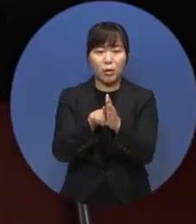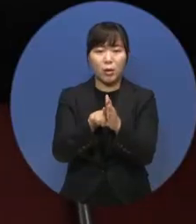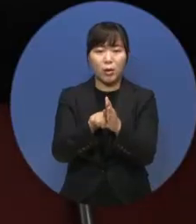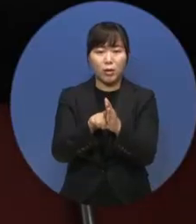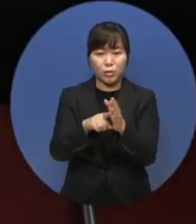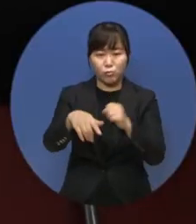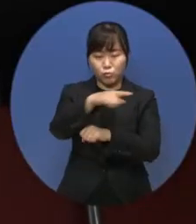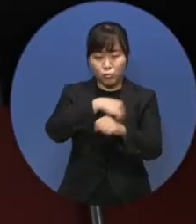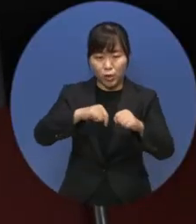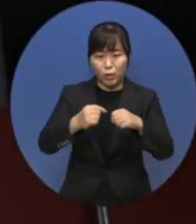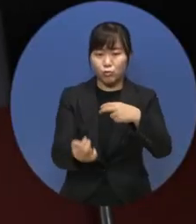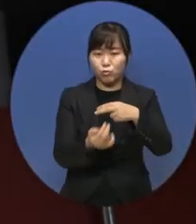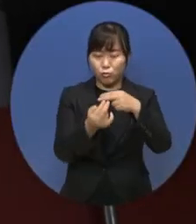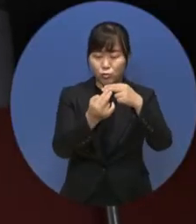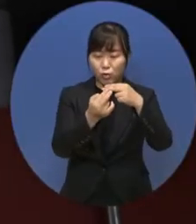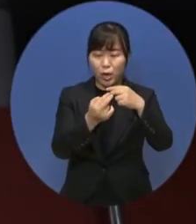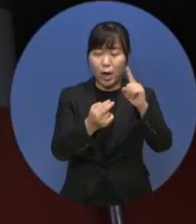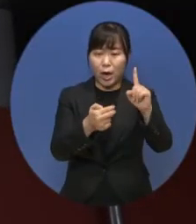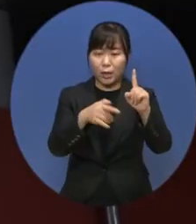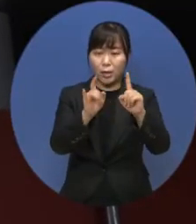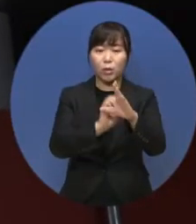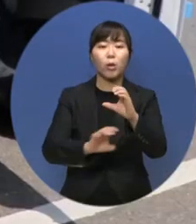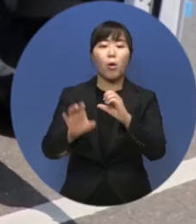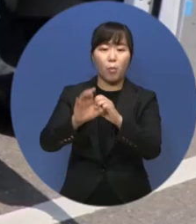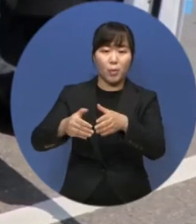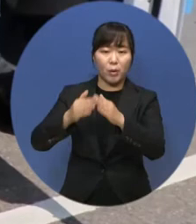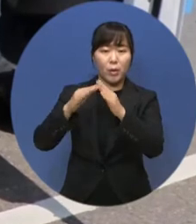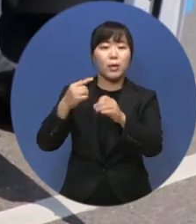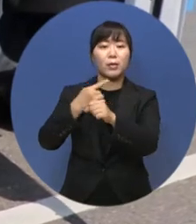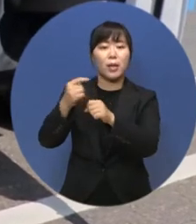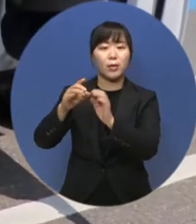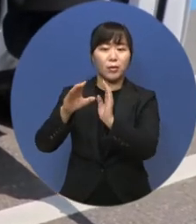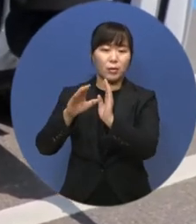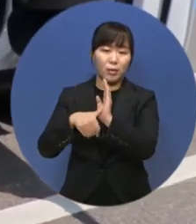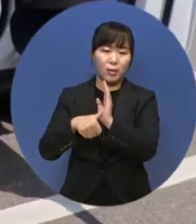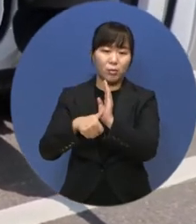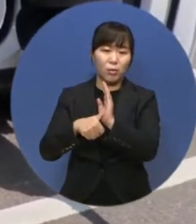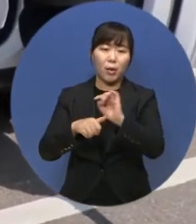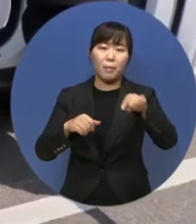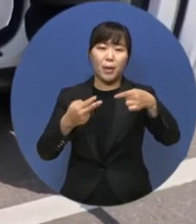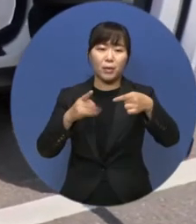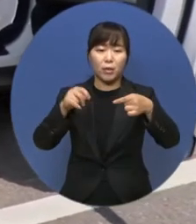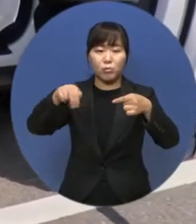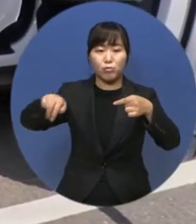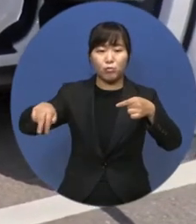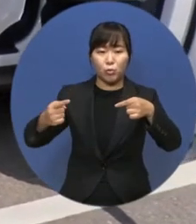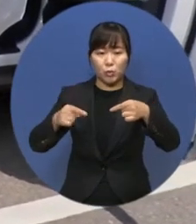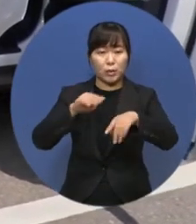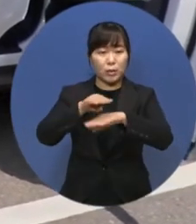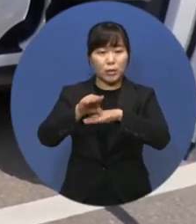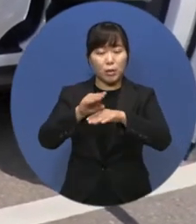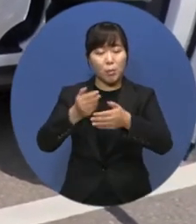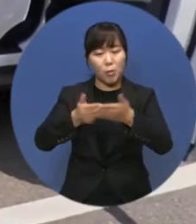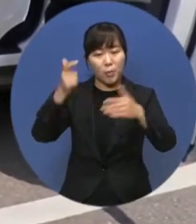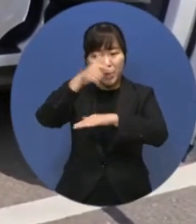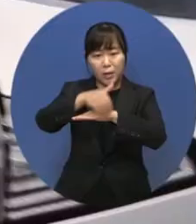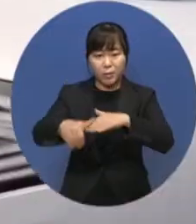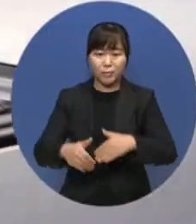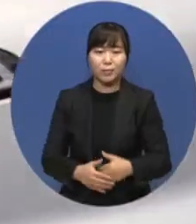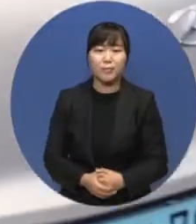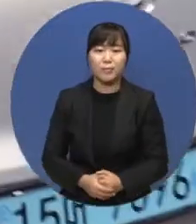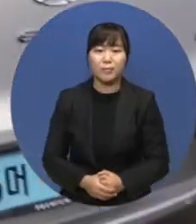도심권에 충전소 한 개소를 추가로 설치하고 내년에도 100대의 수소차를 보급할